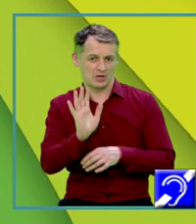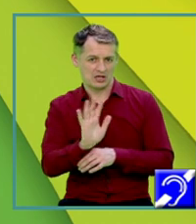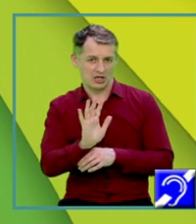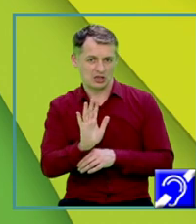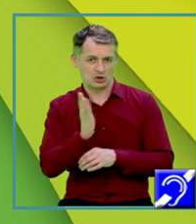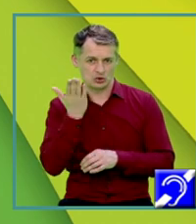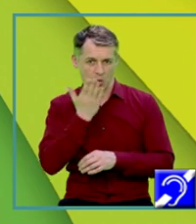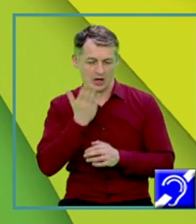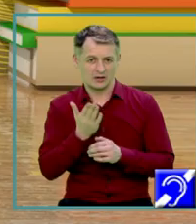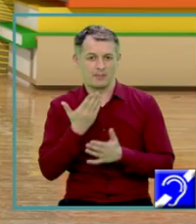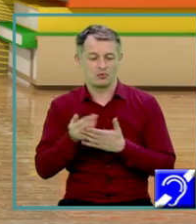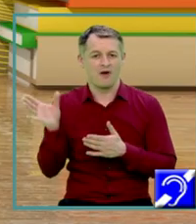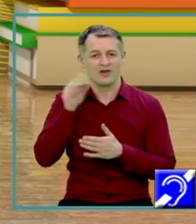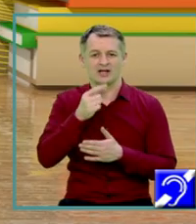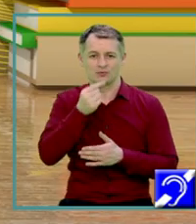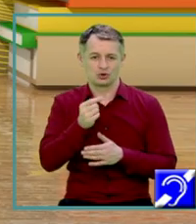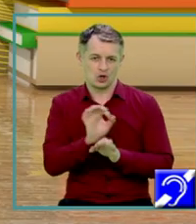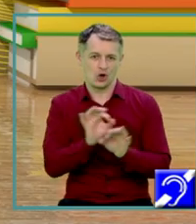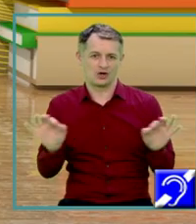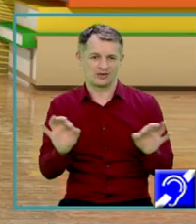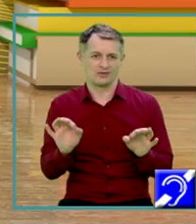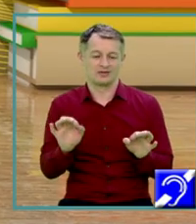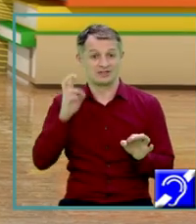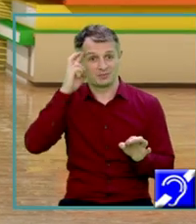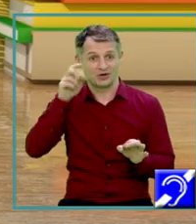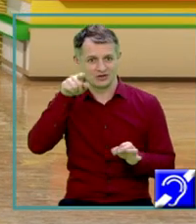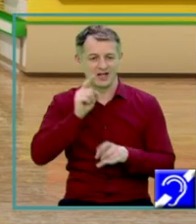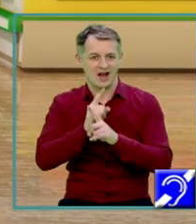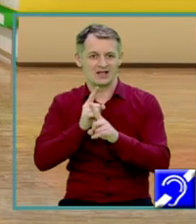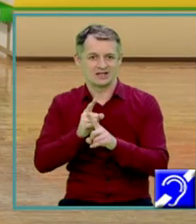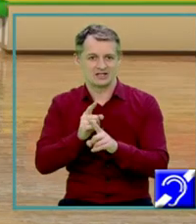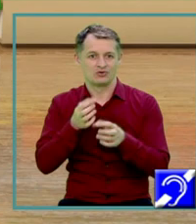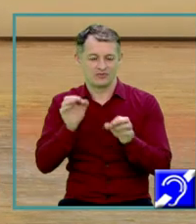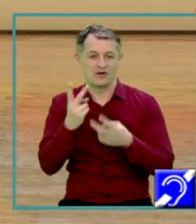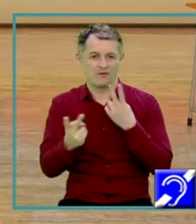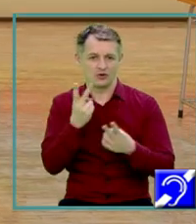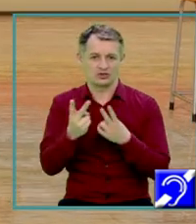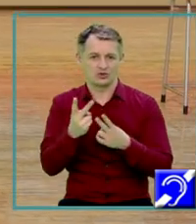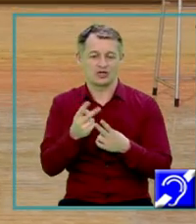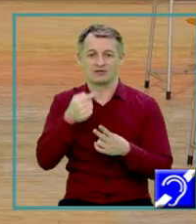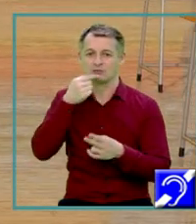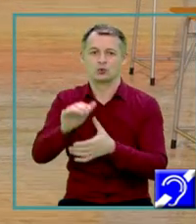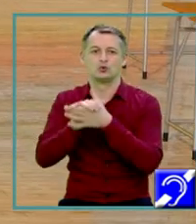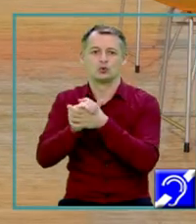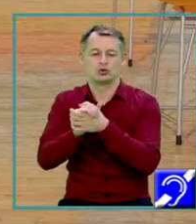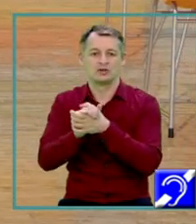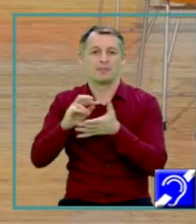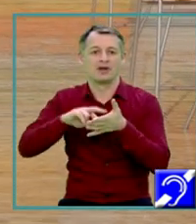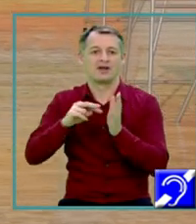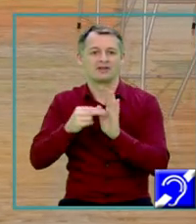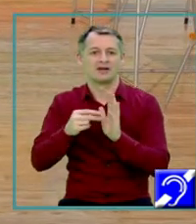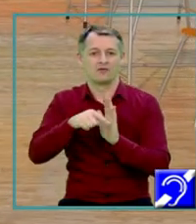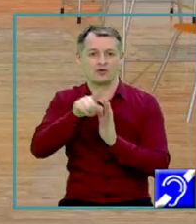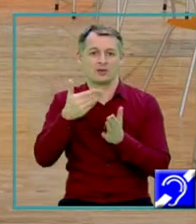afla răspunsul corect. Sper că această lecție v-a fost utilă și vă doresc succes în pregătirea voastră pentru